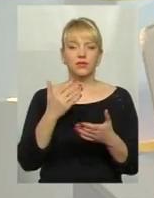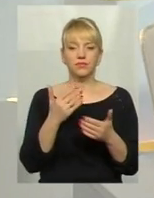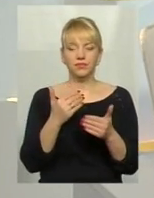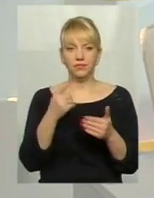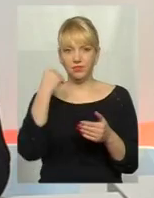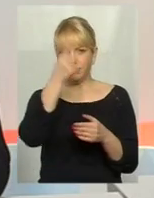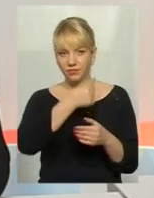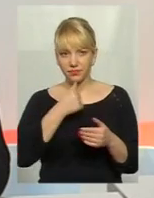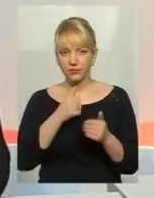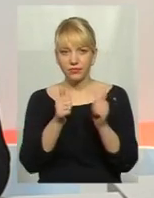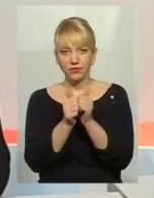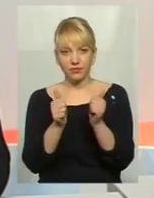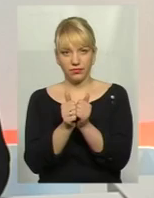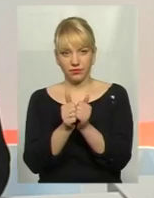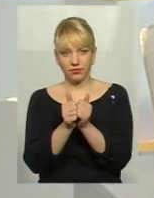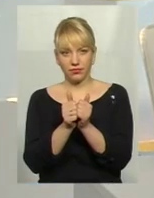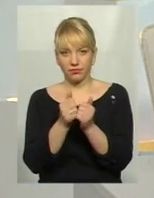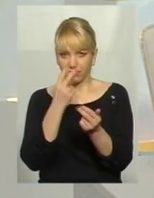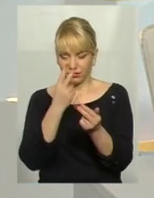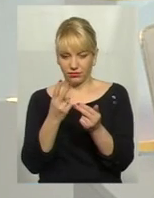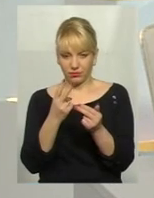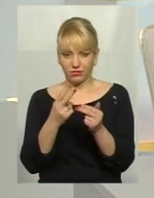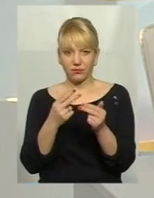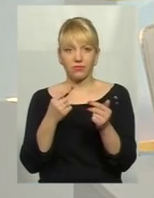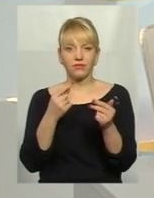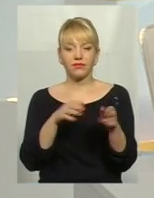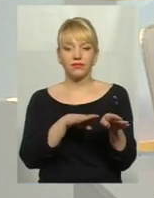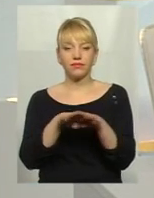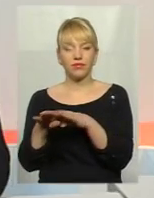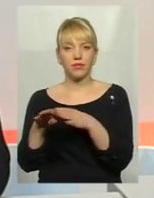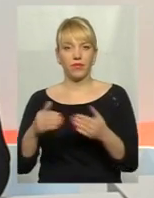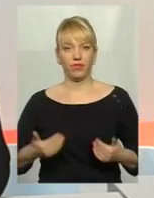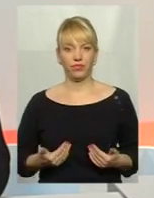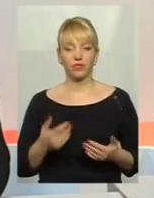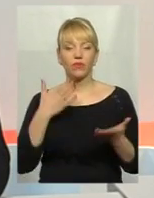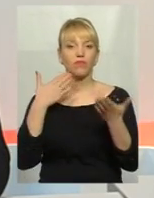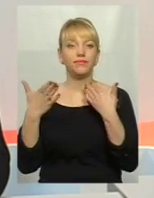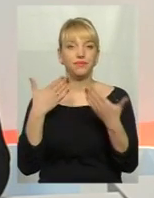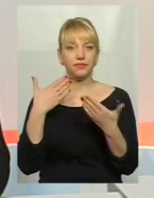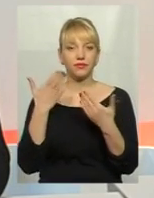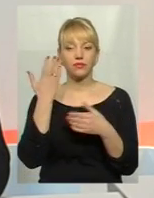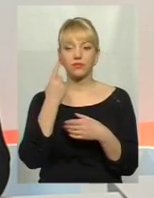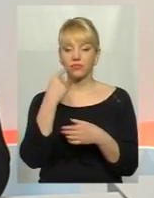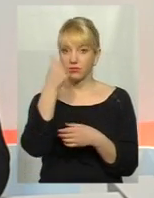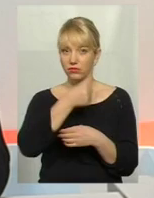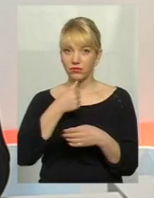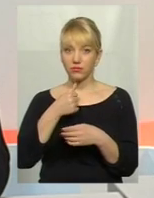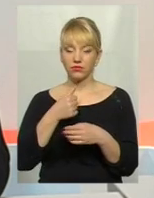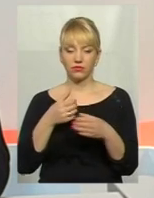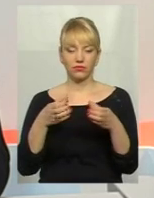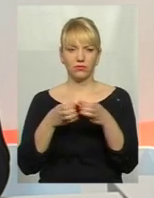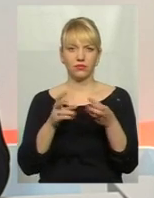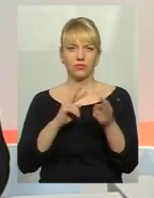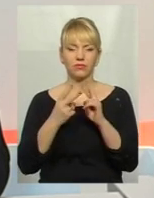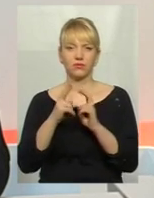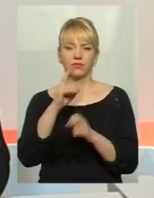з об'єднаною тергромадою. Показав різницю в рівні життя, в підходах, коли за рік громади поміняли